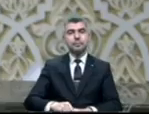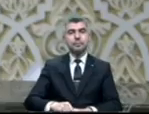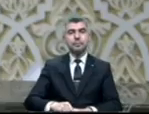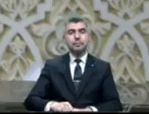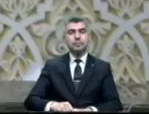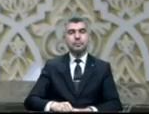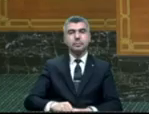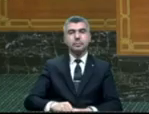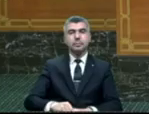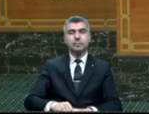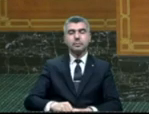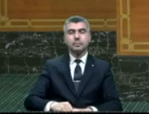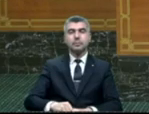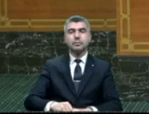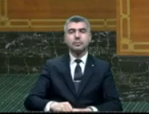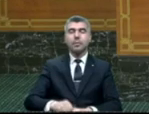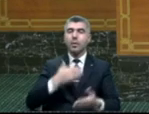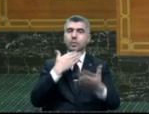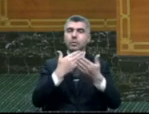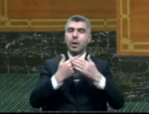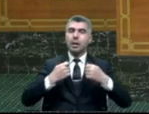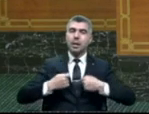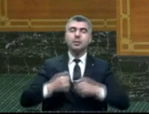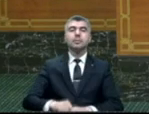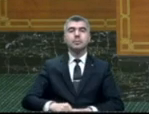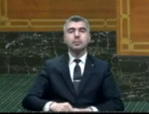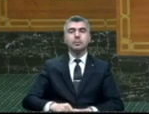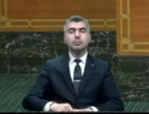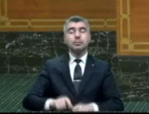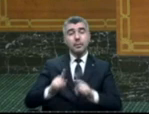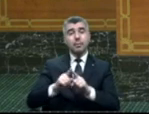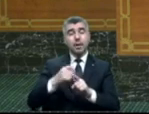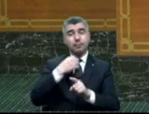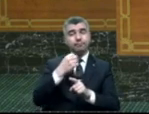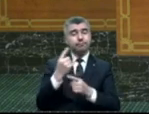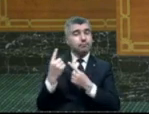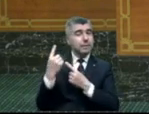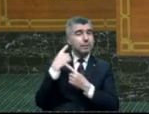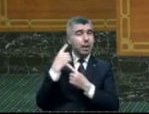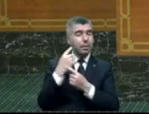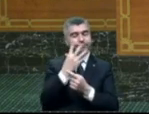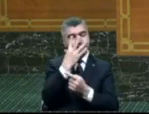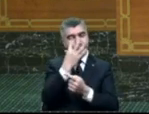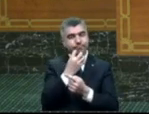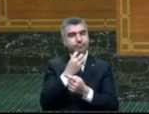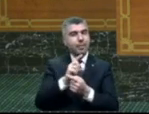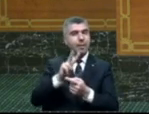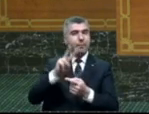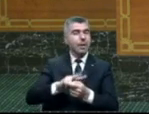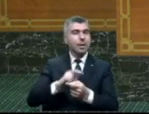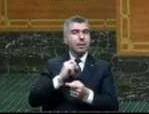ثواني؟ تفضلوا سيد الوزير. شكرا سيد الرئيس. هذا طبعا خبر مأساوي، ولما تكون السلامة